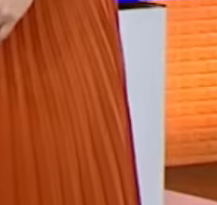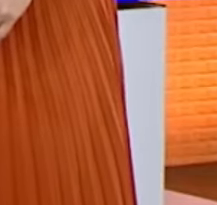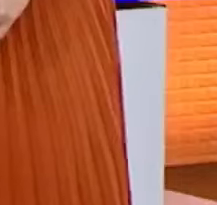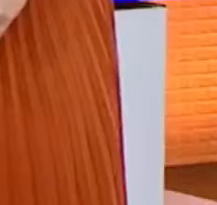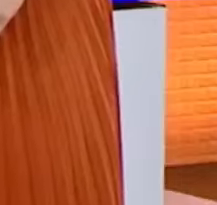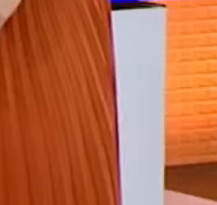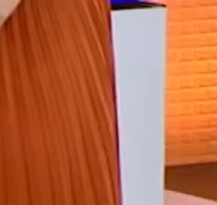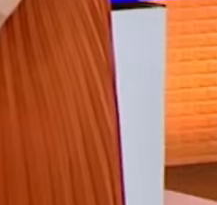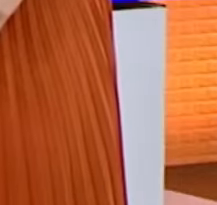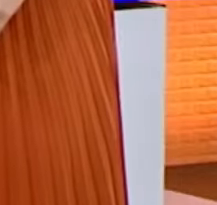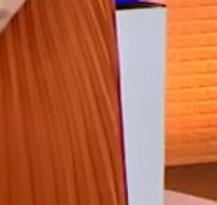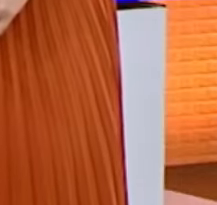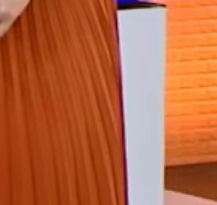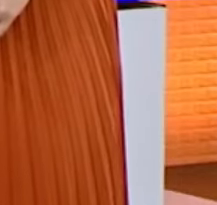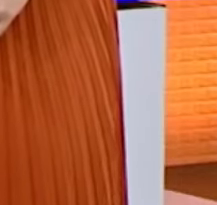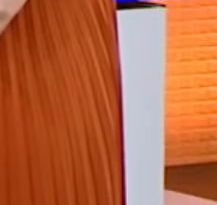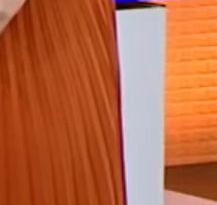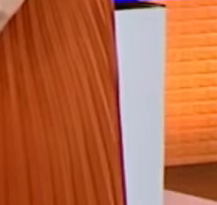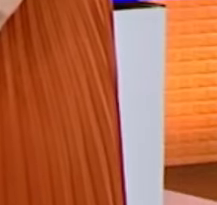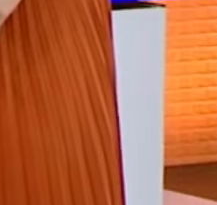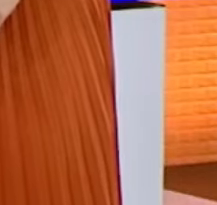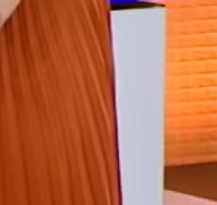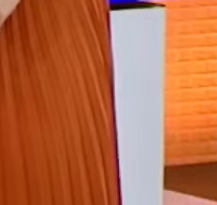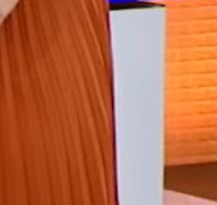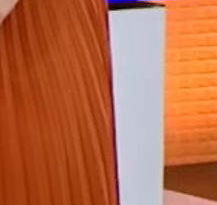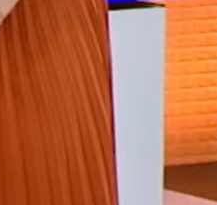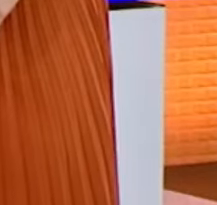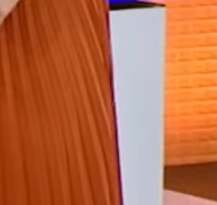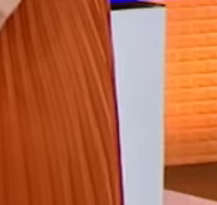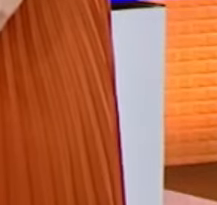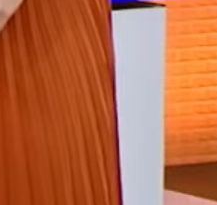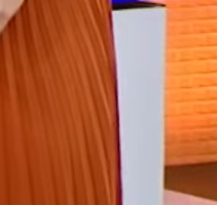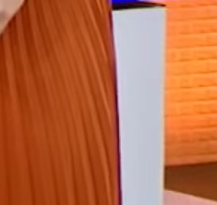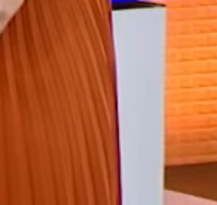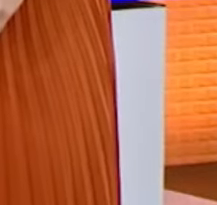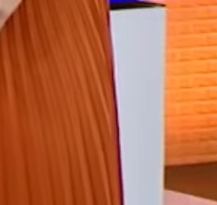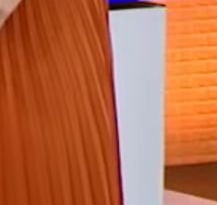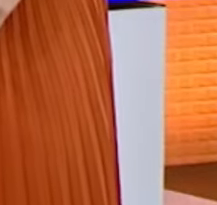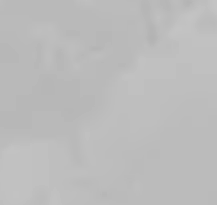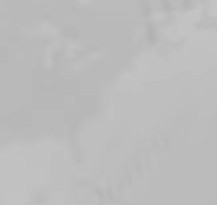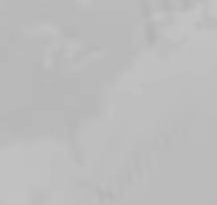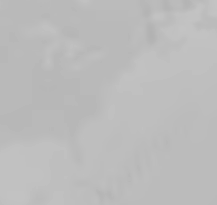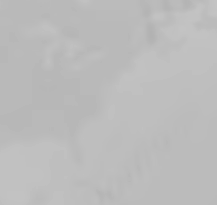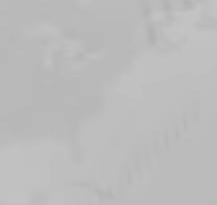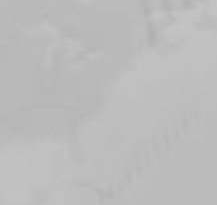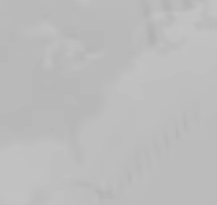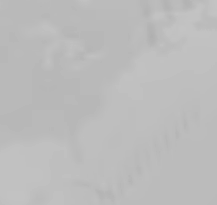kami sa GMA Pinoy TV at sa www.gmanews.tv.